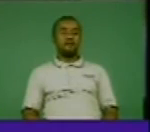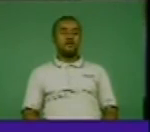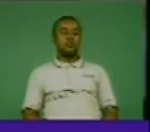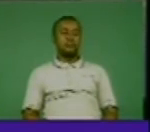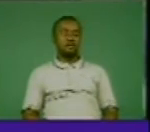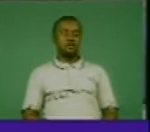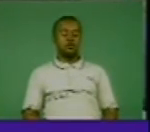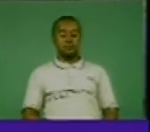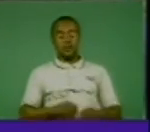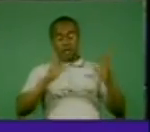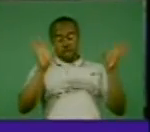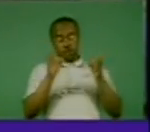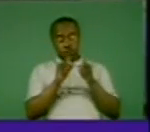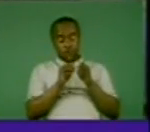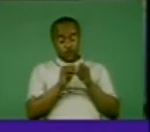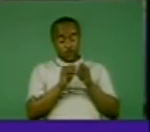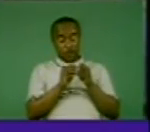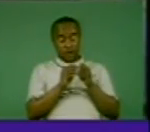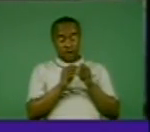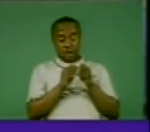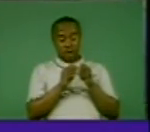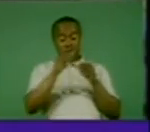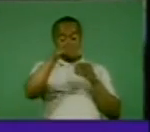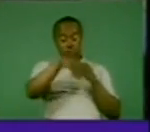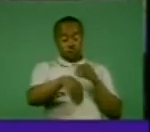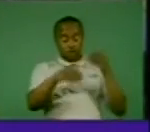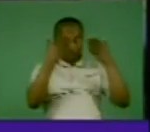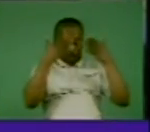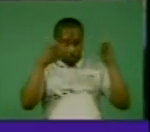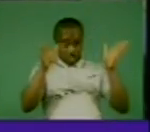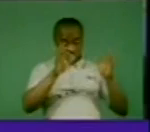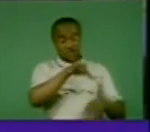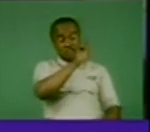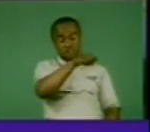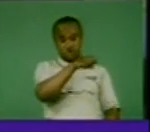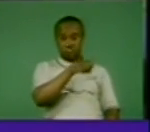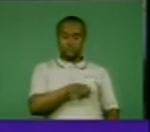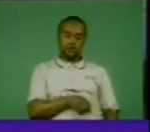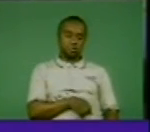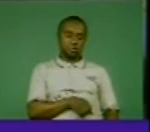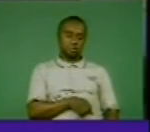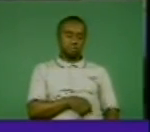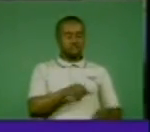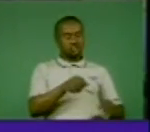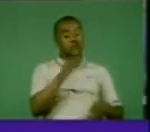Jumla ya kura za wazi za ndio kwenye kila ibara katika ibara hizo ilikuwa